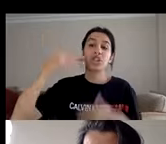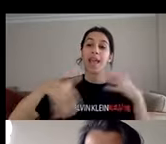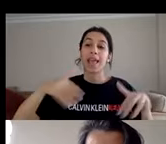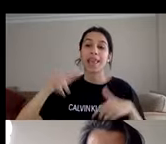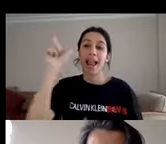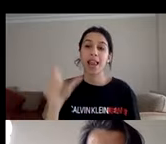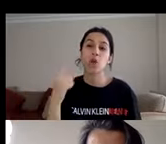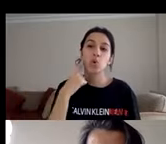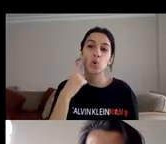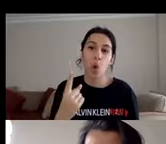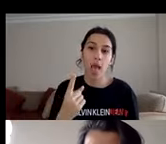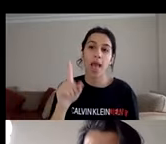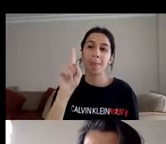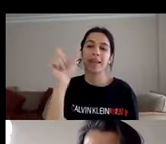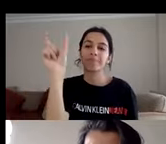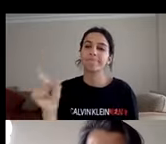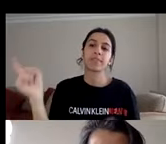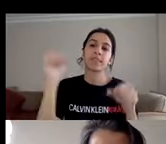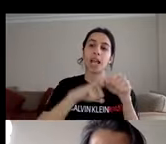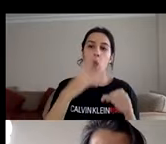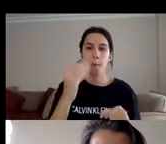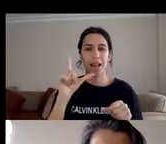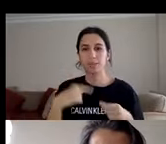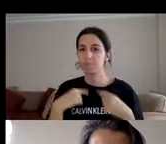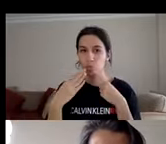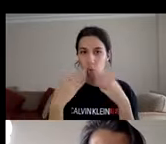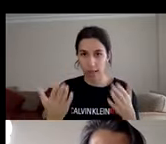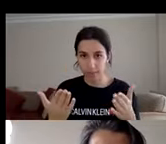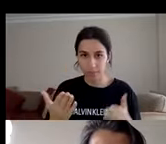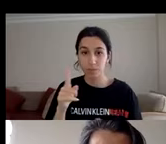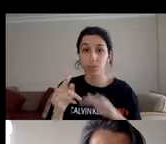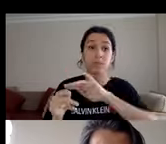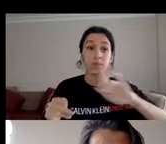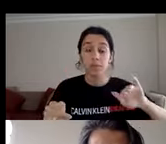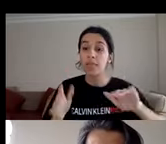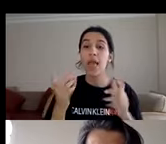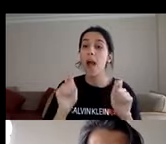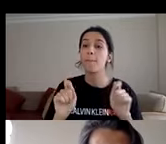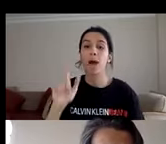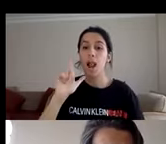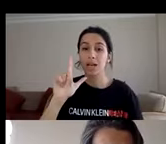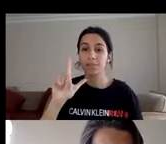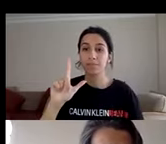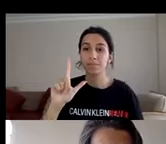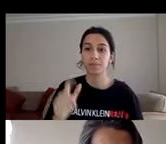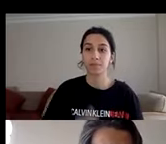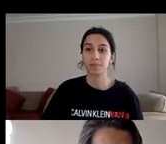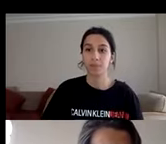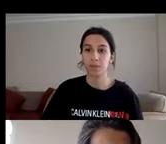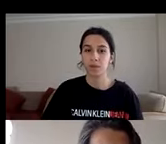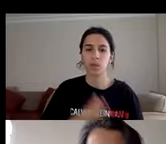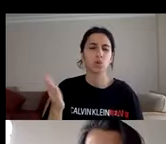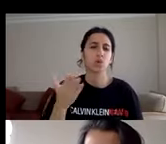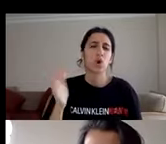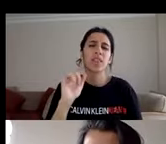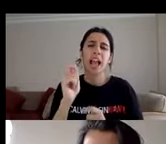eden personaları sürece dahil etmek gerektiğini söyledim. Bunun dışında ne yapmalıyız? Yeni gelişmeler, birçok teknoloji var işte.